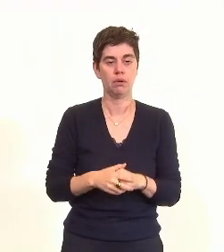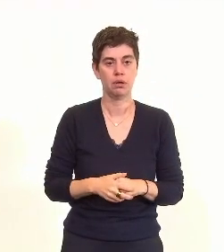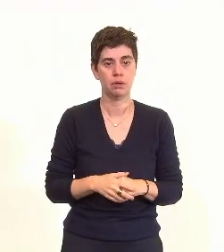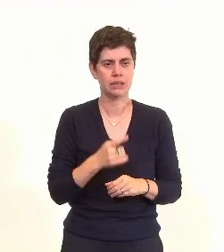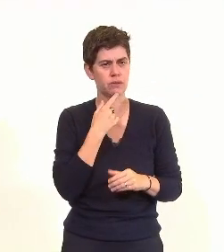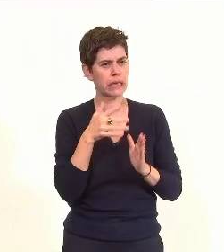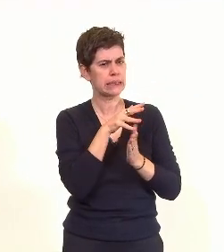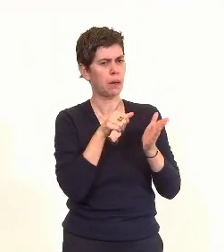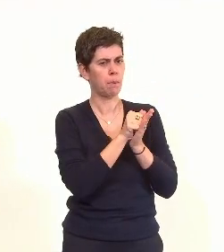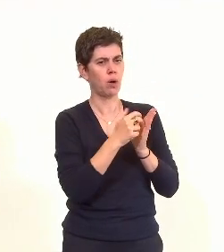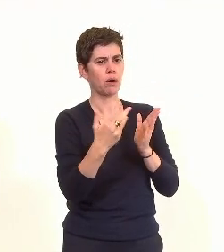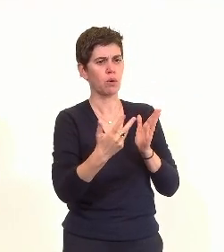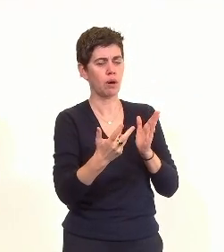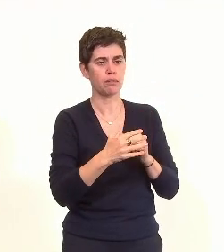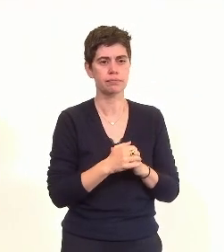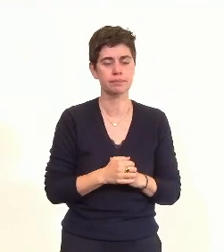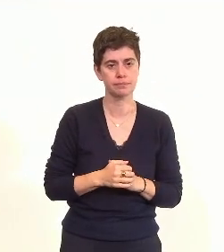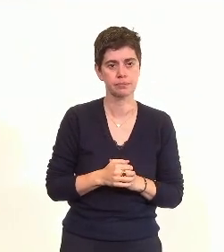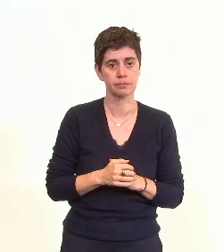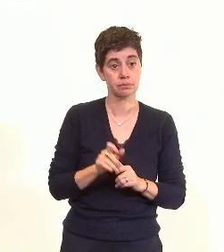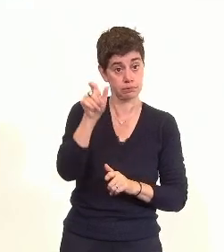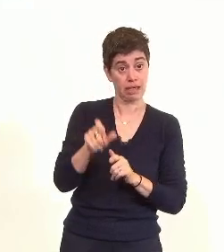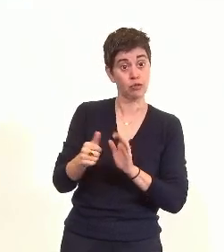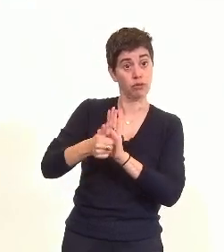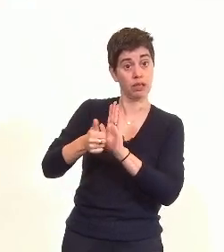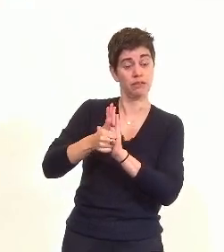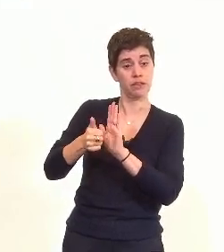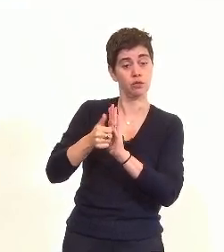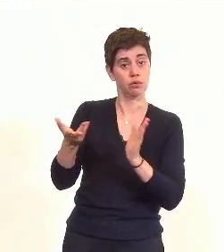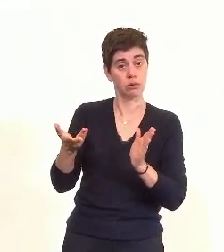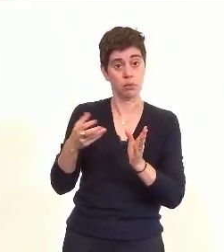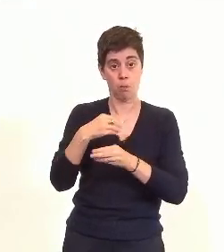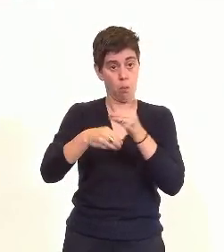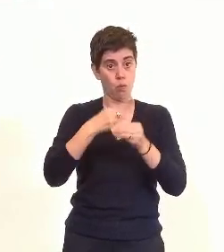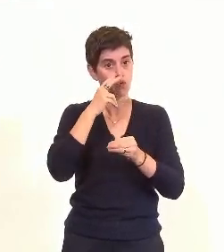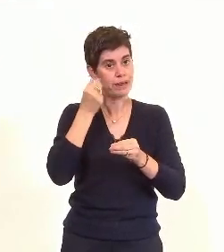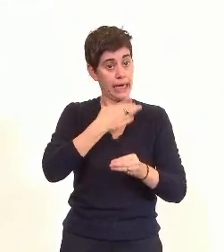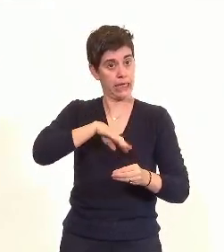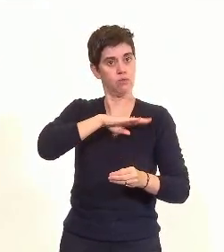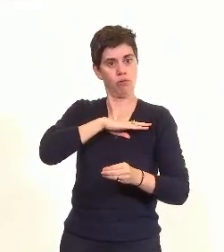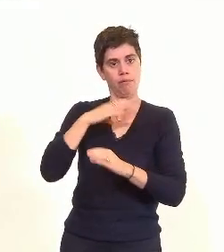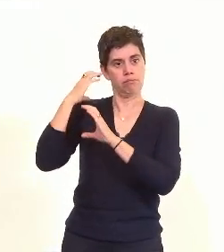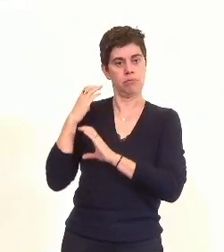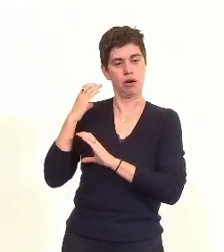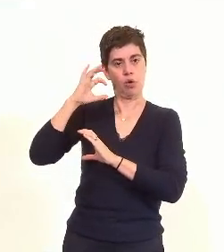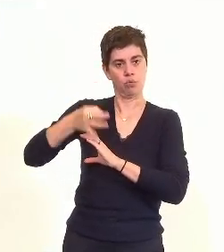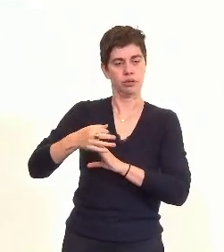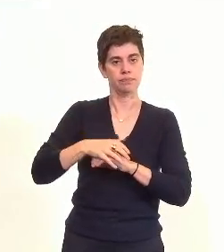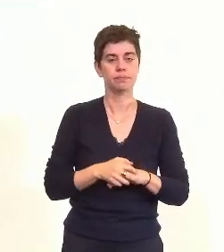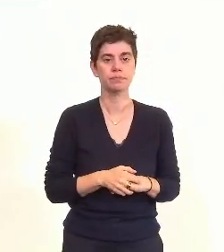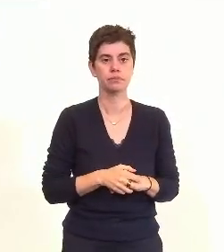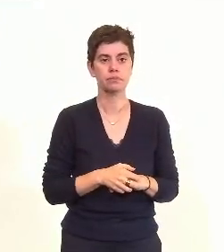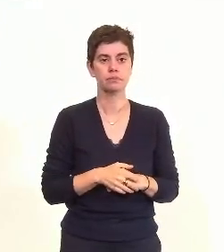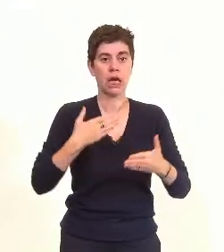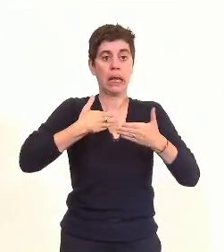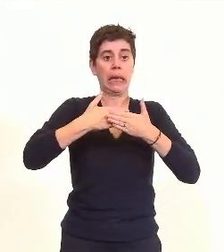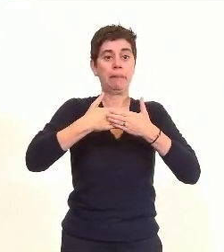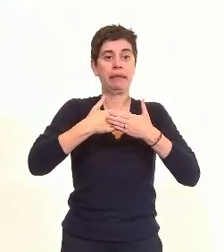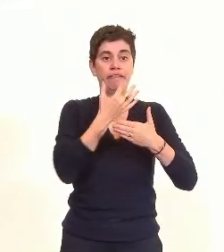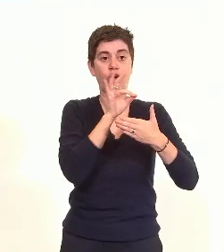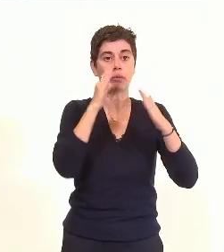citoyenneté, elle suggère que les individus, ils ont une responsabilité dans l'ensemble de l'humanité et de l'environnement mondial. Ça ne se limite pas aux frontières